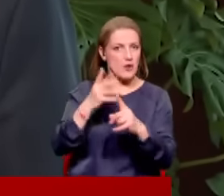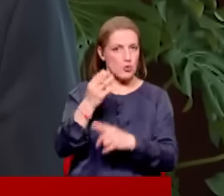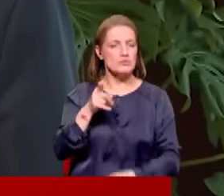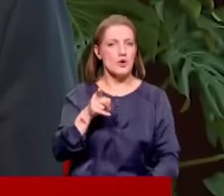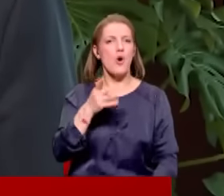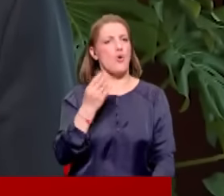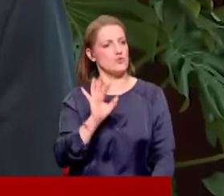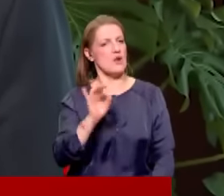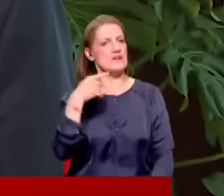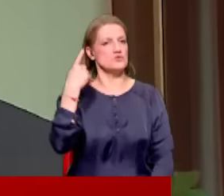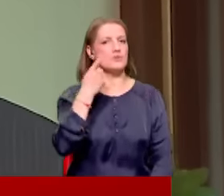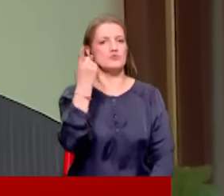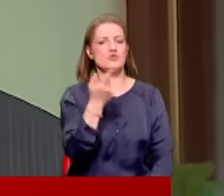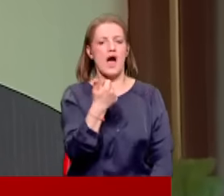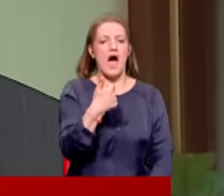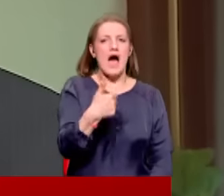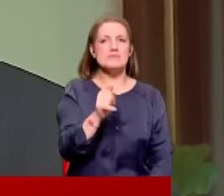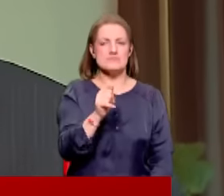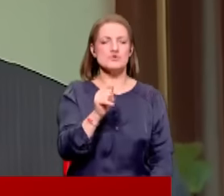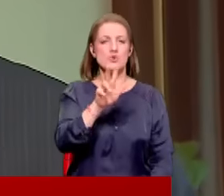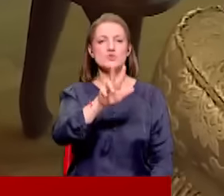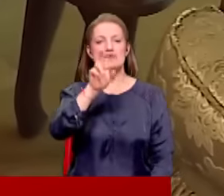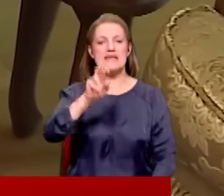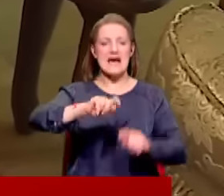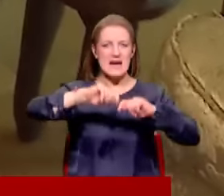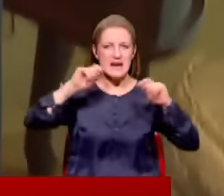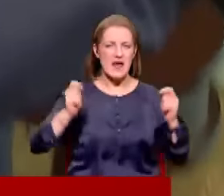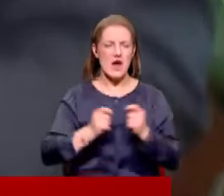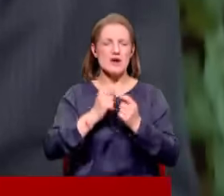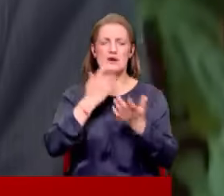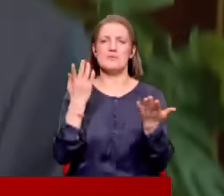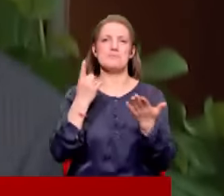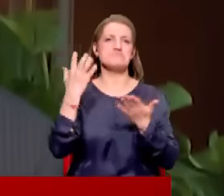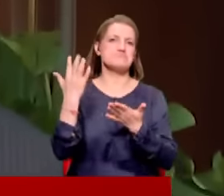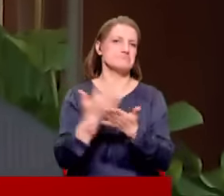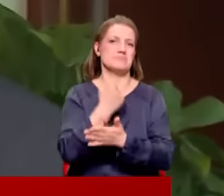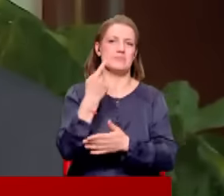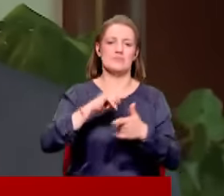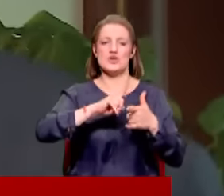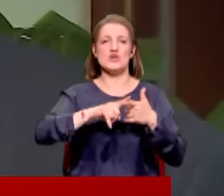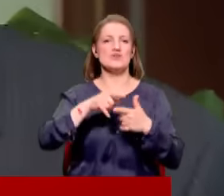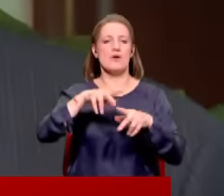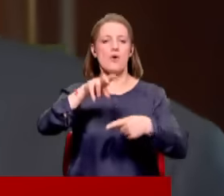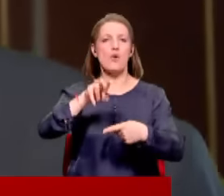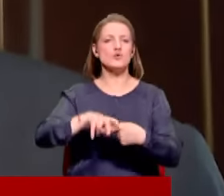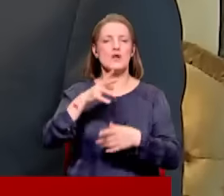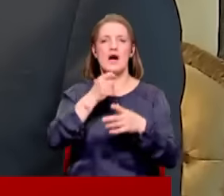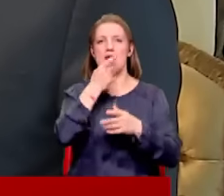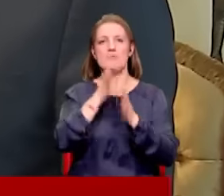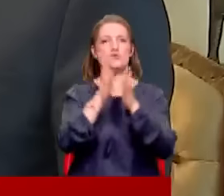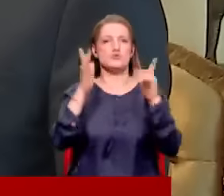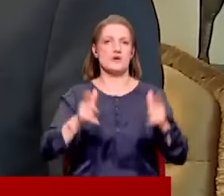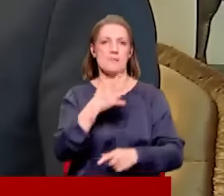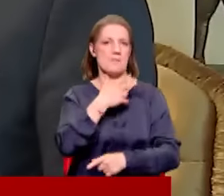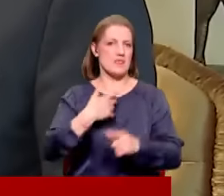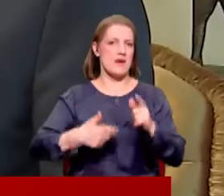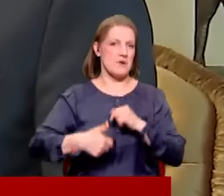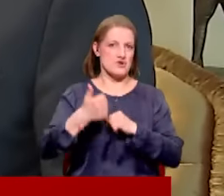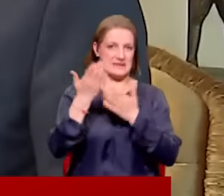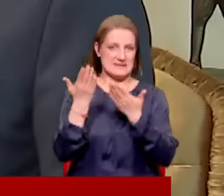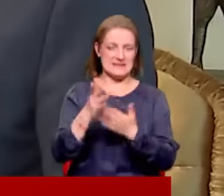düşünüyorum. %60,38'lik rekor oyla tarihi bir zafer kazanarak ikinci kez oturduğu Ankara Büyükşehir Belediye